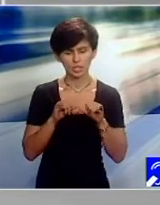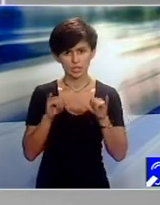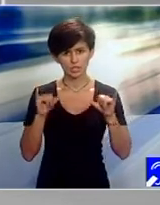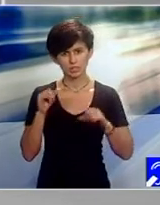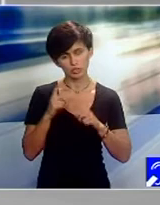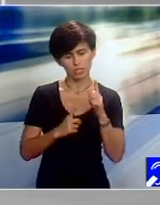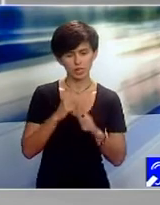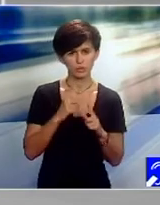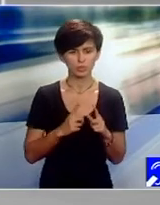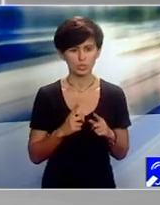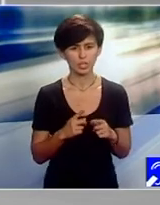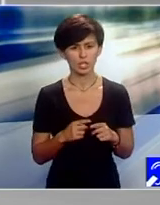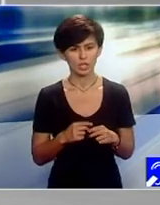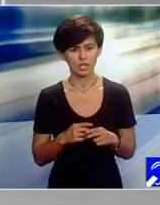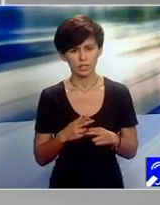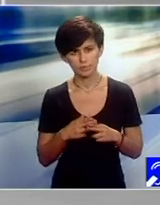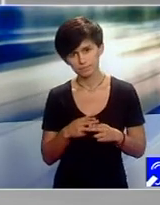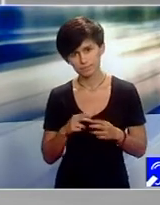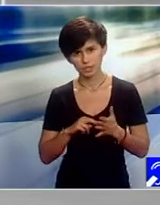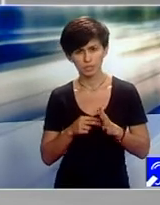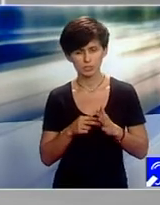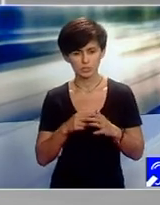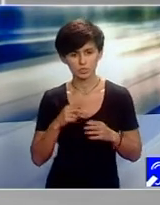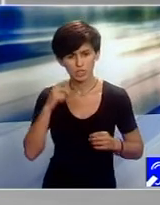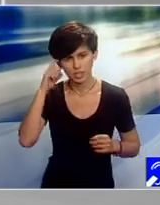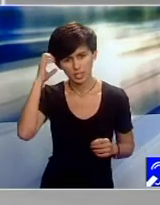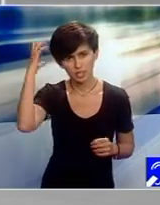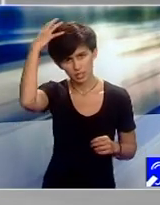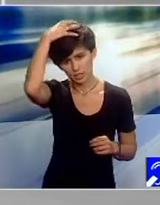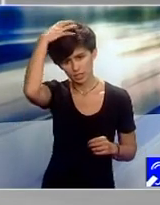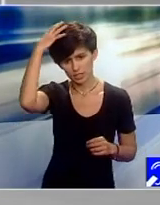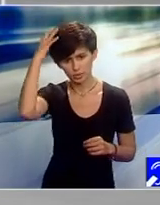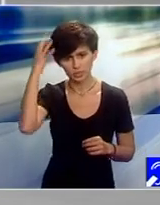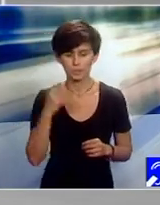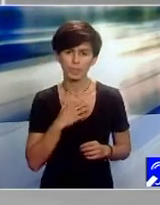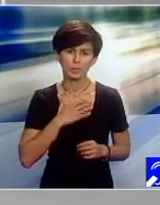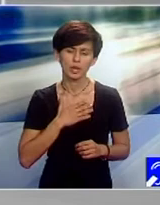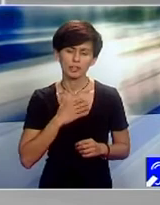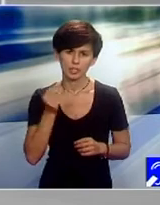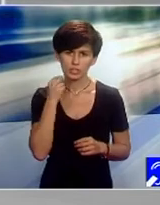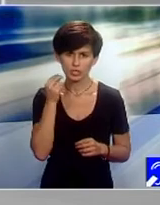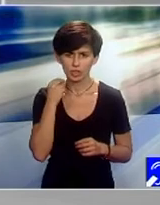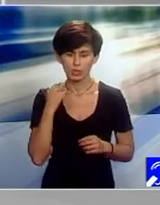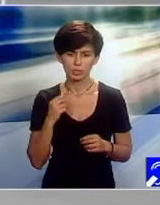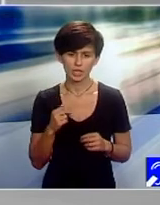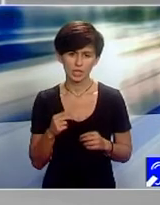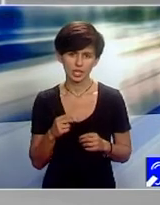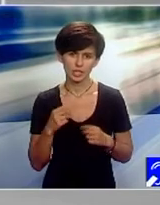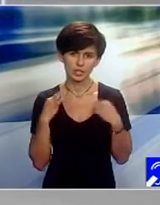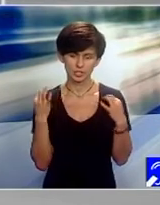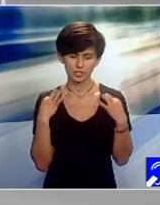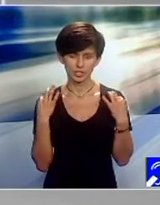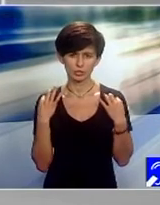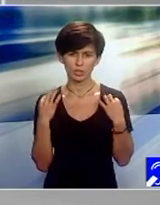funcții ale creierului. Mai avem și dieta echilibrată, că tot se vorbește despre asta de mult.